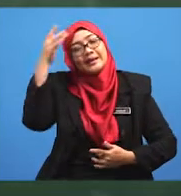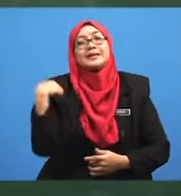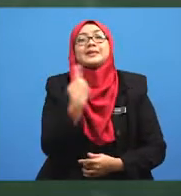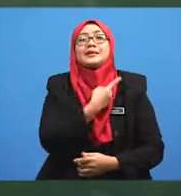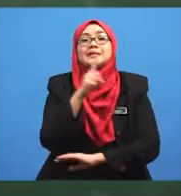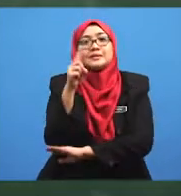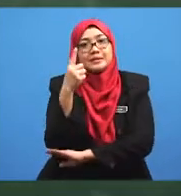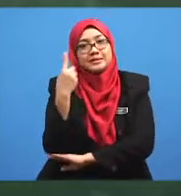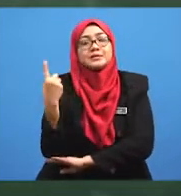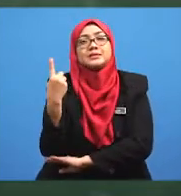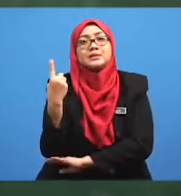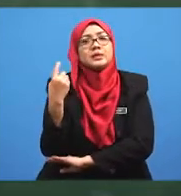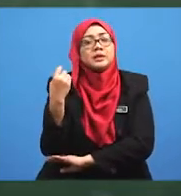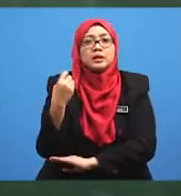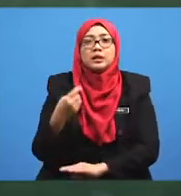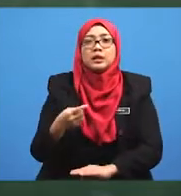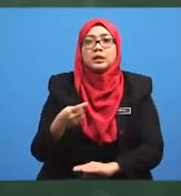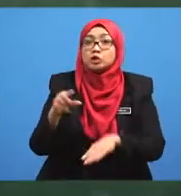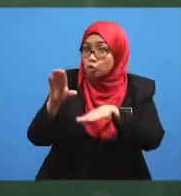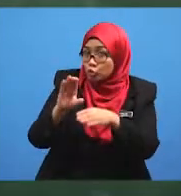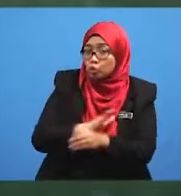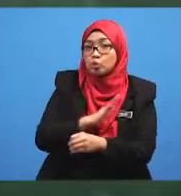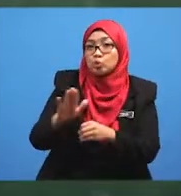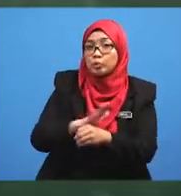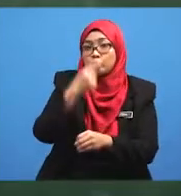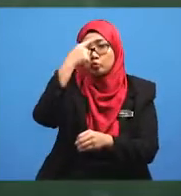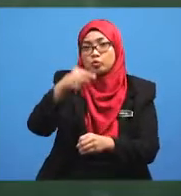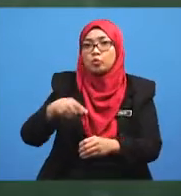mencukupi untuk membunuh sel-sel kanser sahaja.